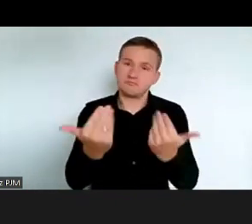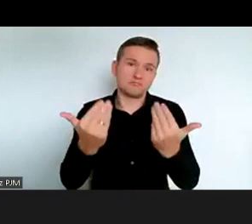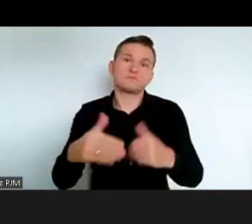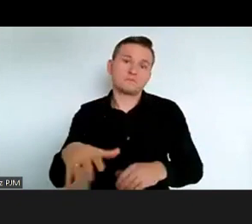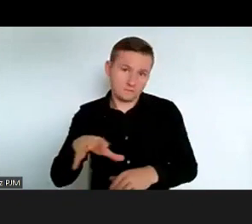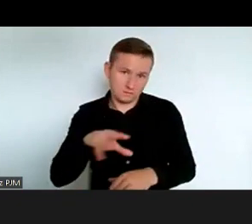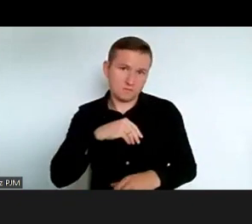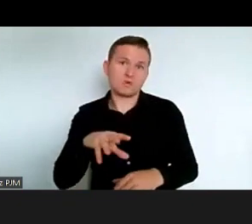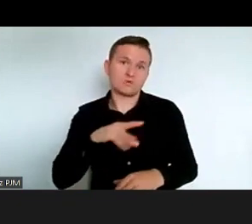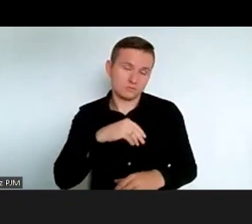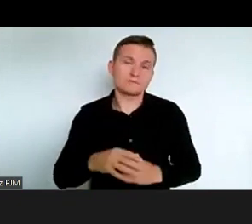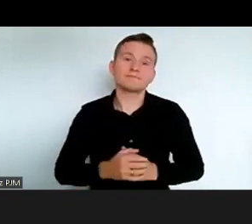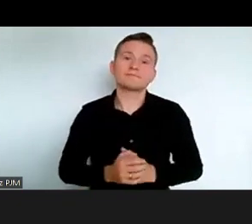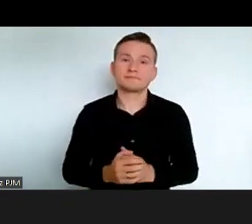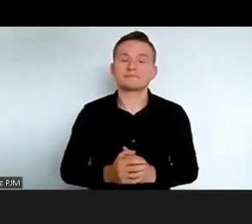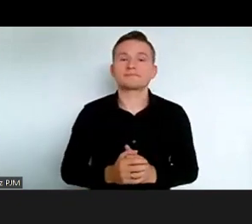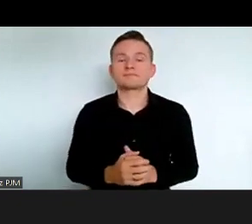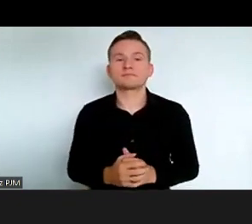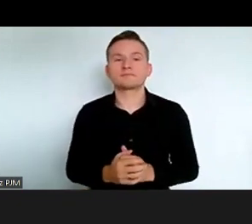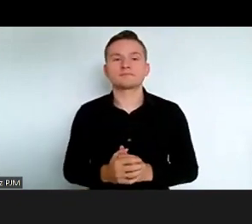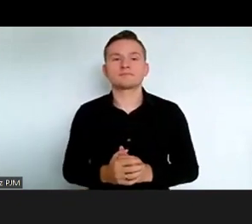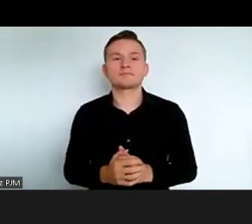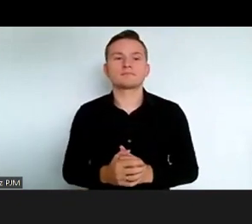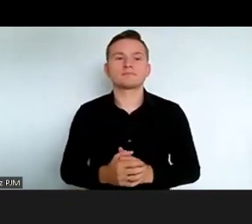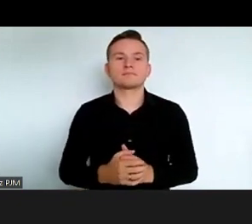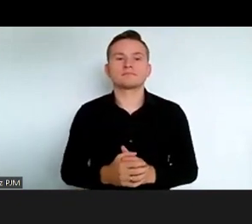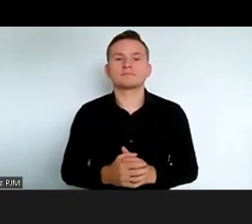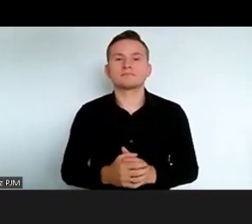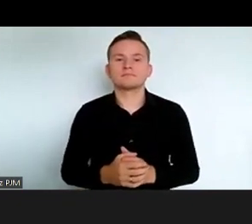takimi informacjami, to zachęcam do zabrania głosu.